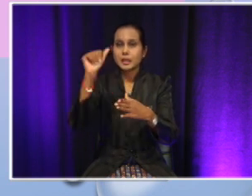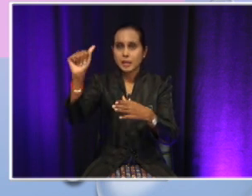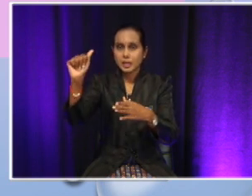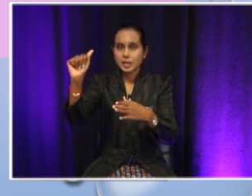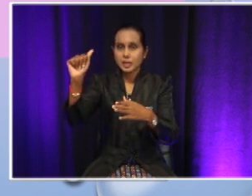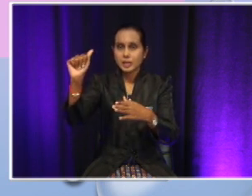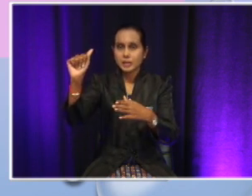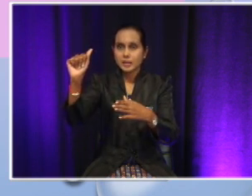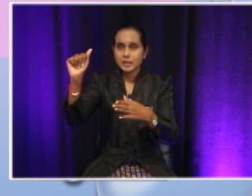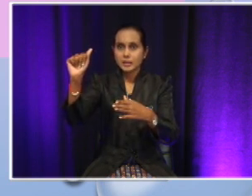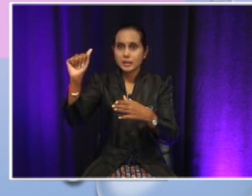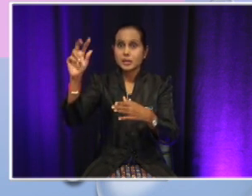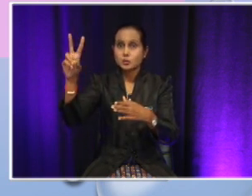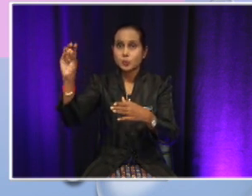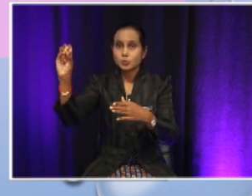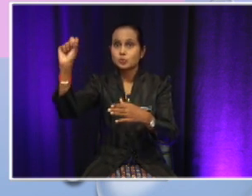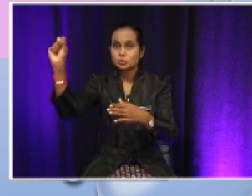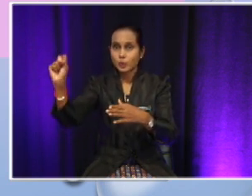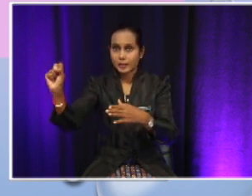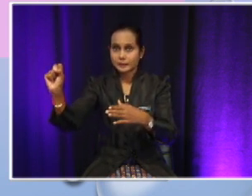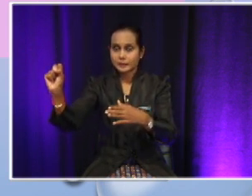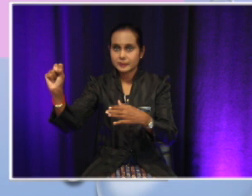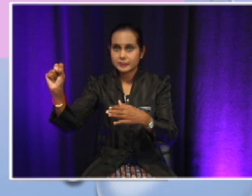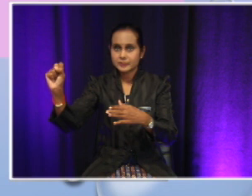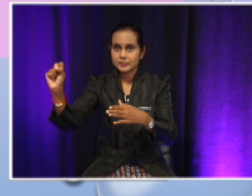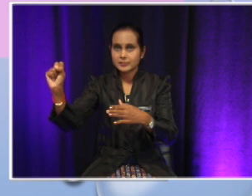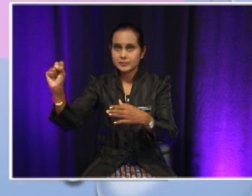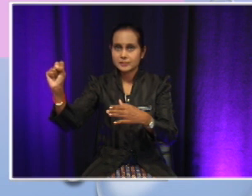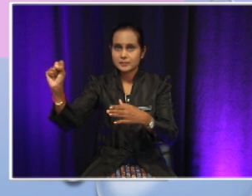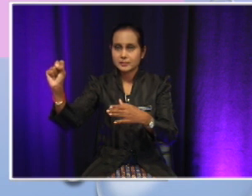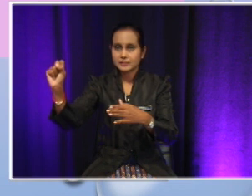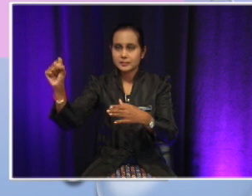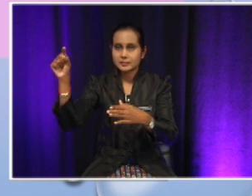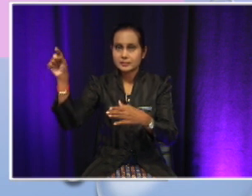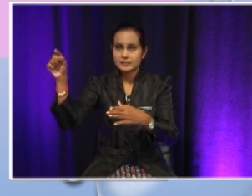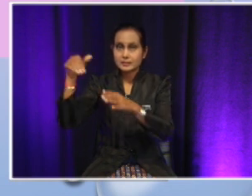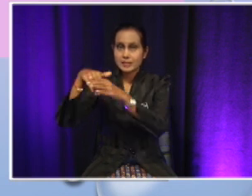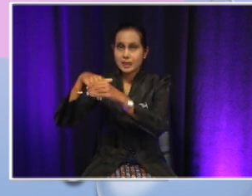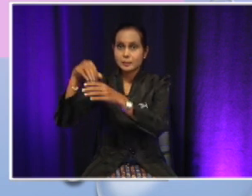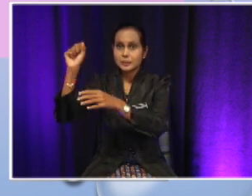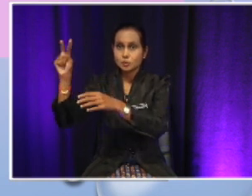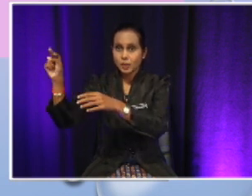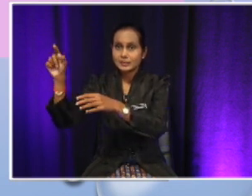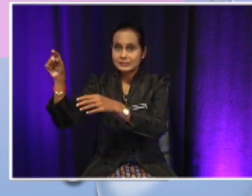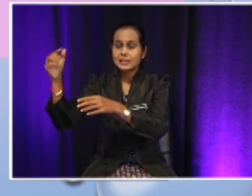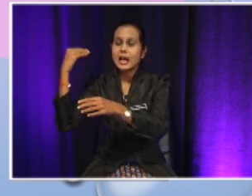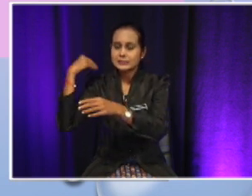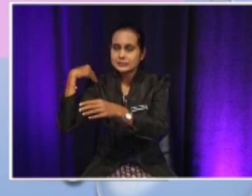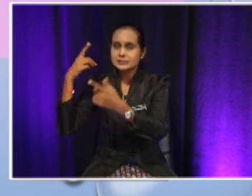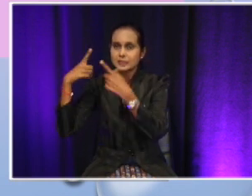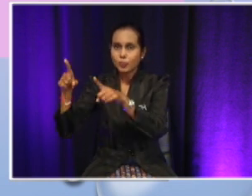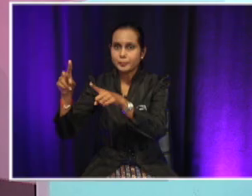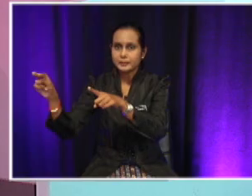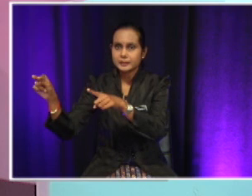yang mengandungi 20 soalan. Okey, yang mana dalam soalan tu, okey, ada jawapan.